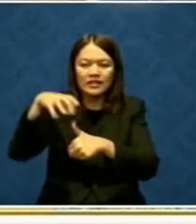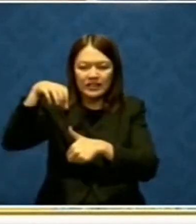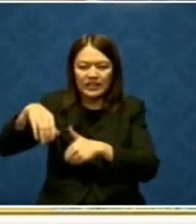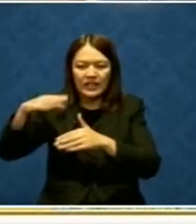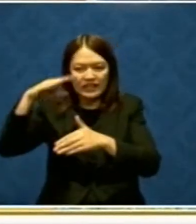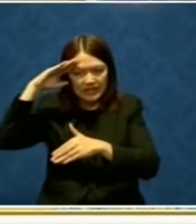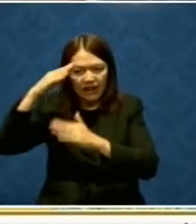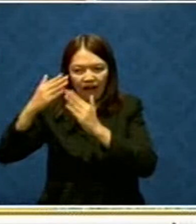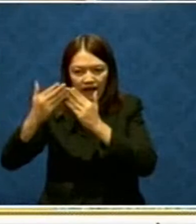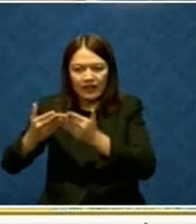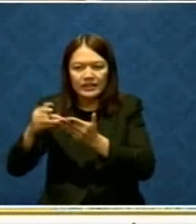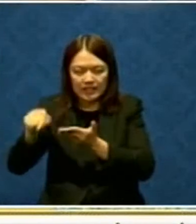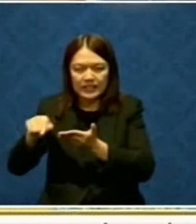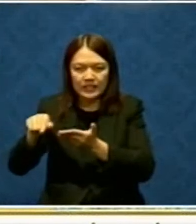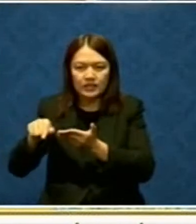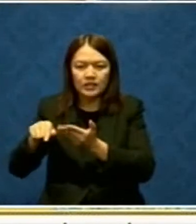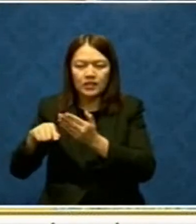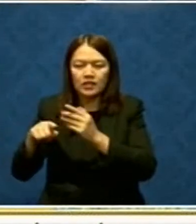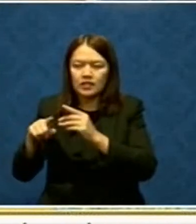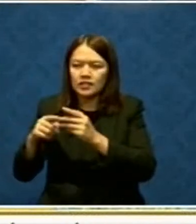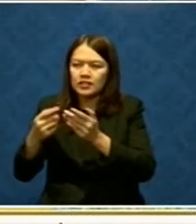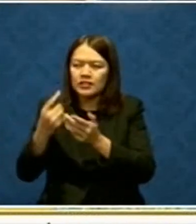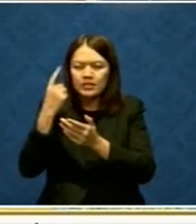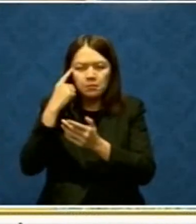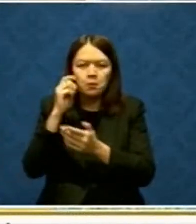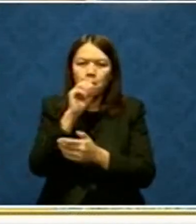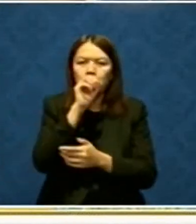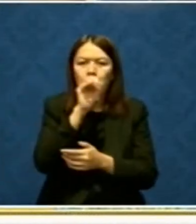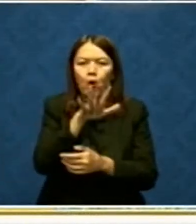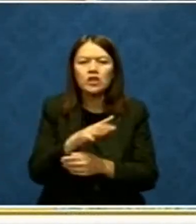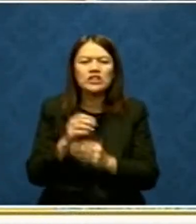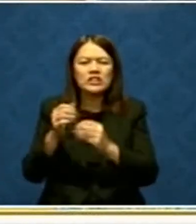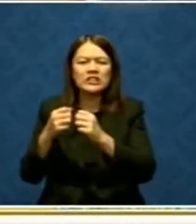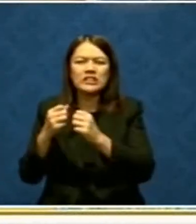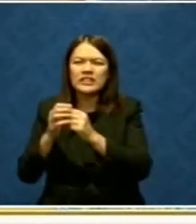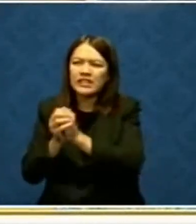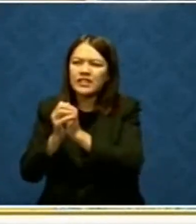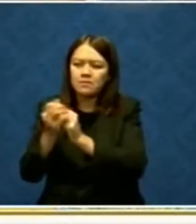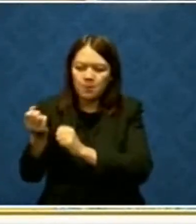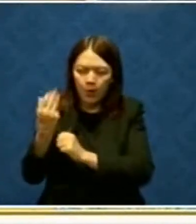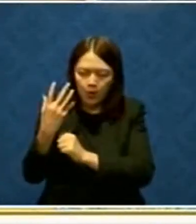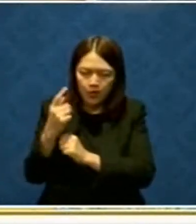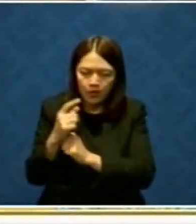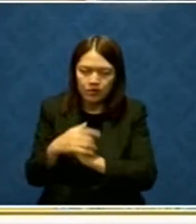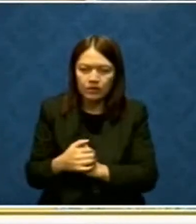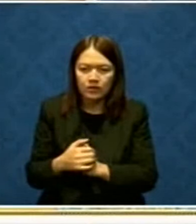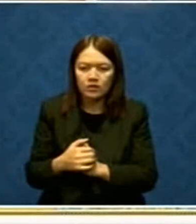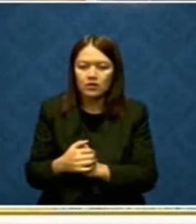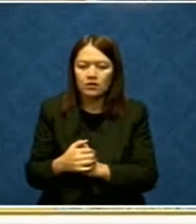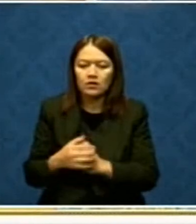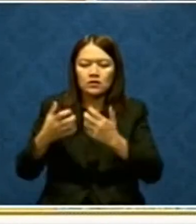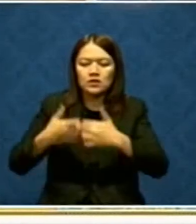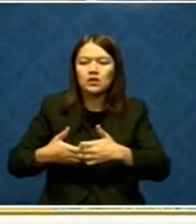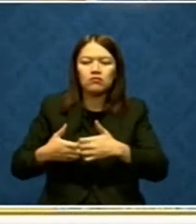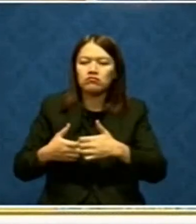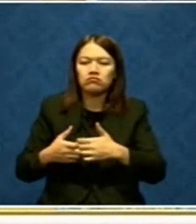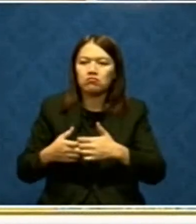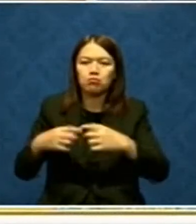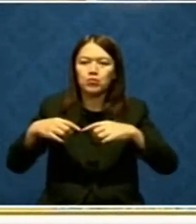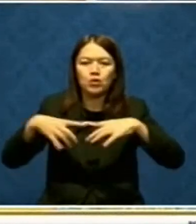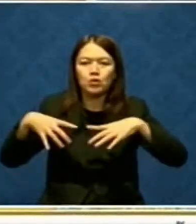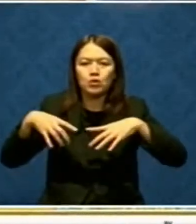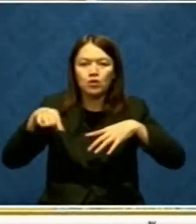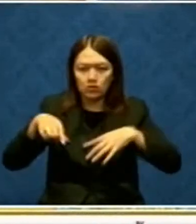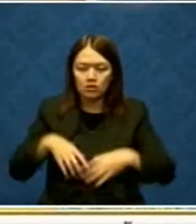านั้นที่เขาควรจัดซื้อจัดจ้างแล้วเขาบอกว่าทางจีนตอบกลับมาว่าจะไม่ได้เครื่องยนต์ตามนั้น